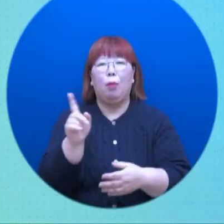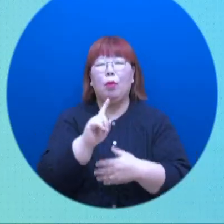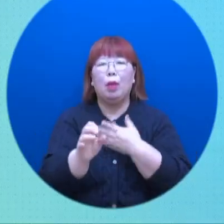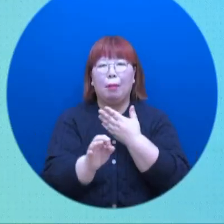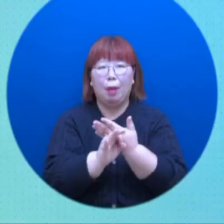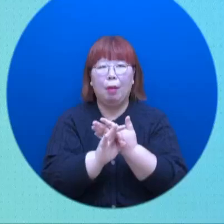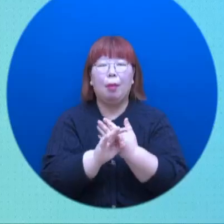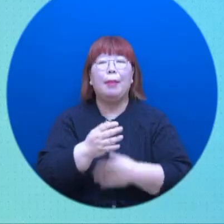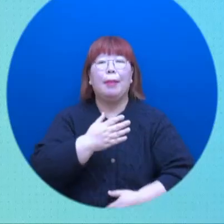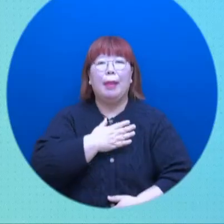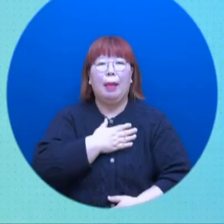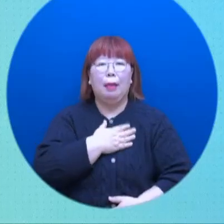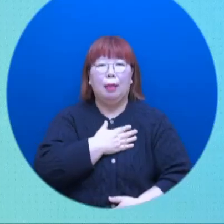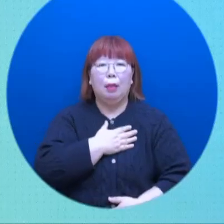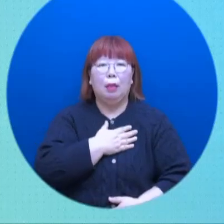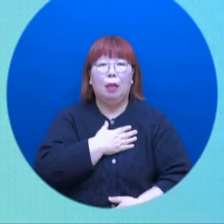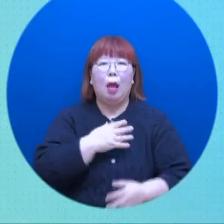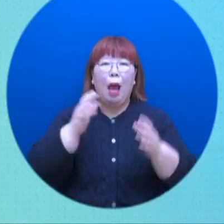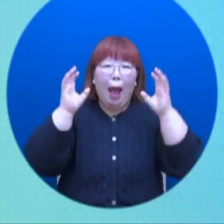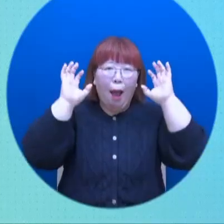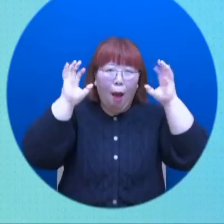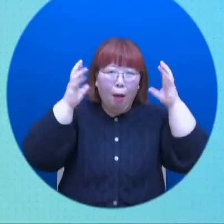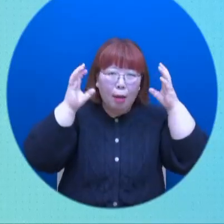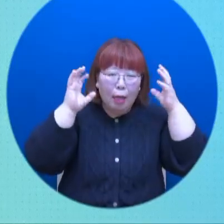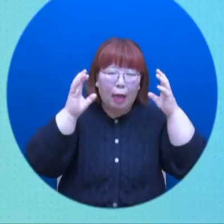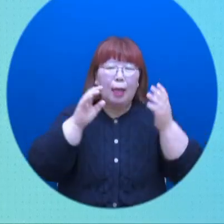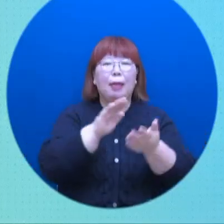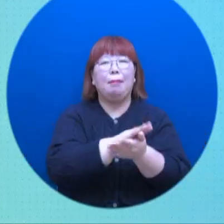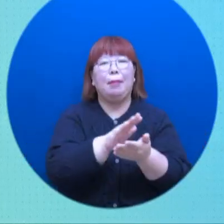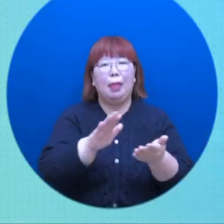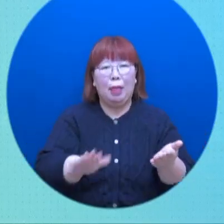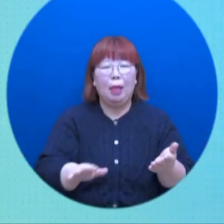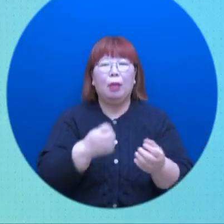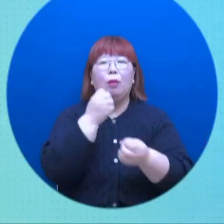나는 어린 아이입니다.